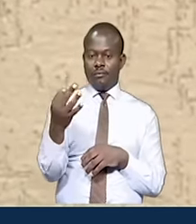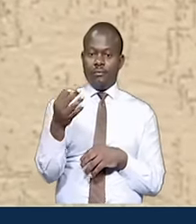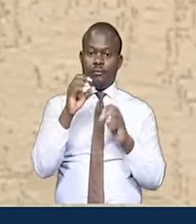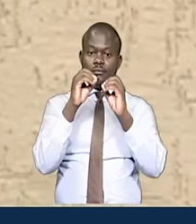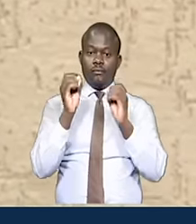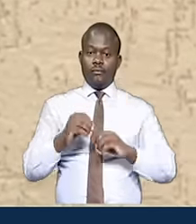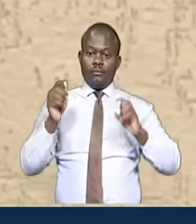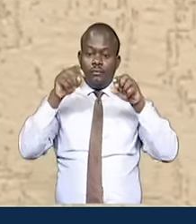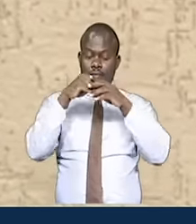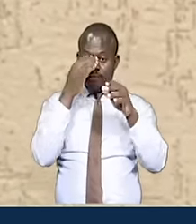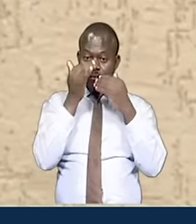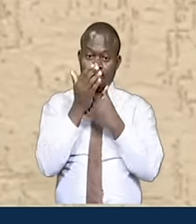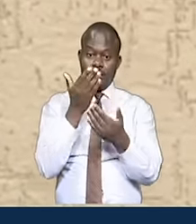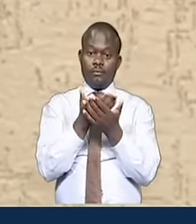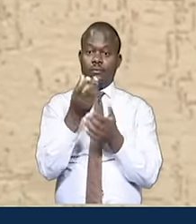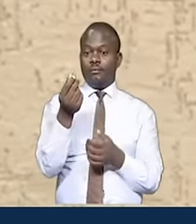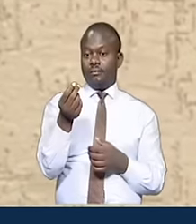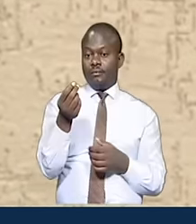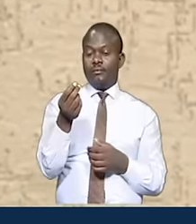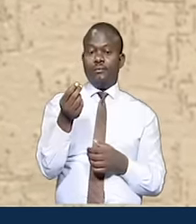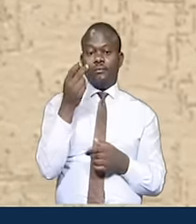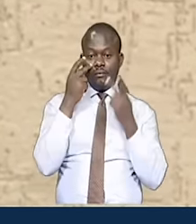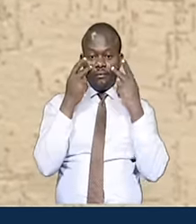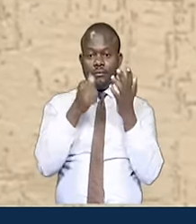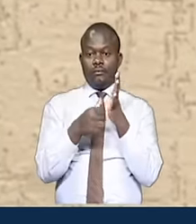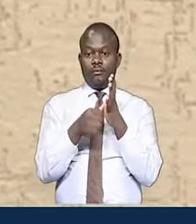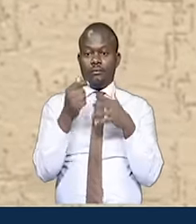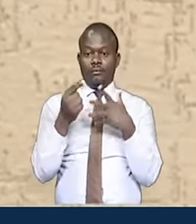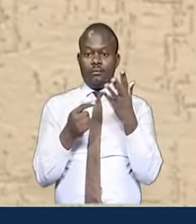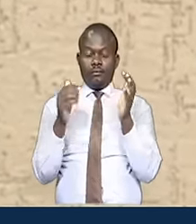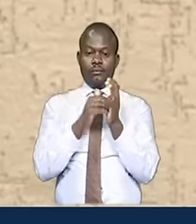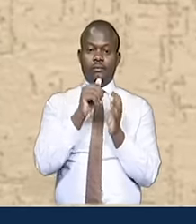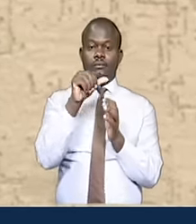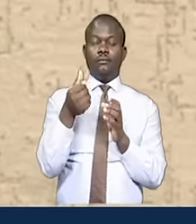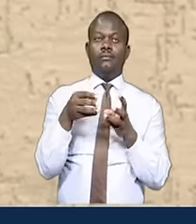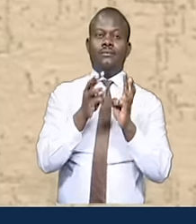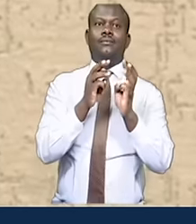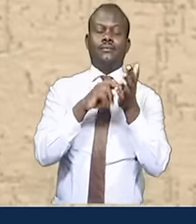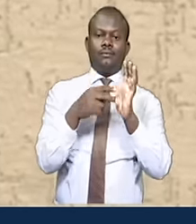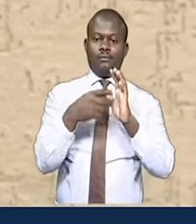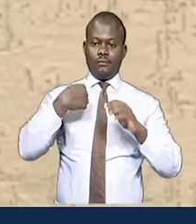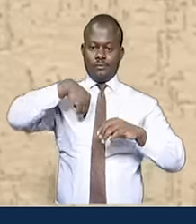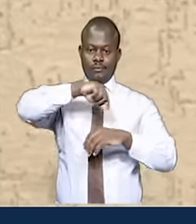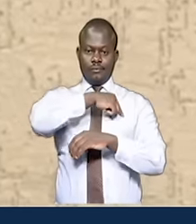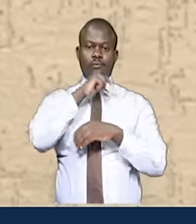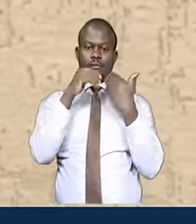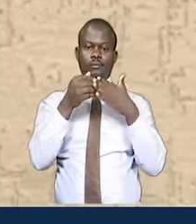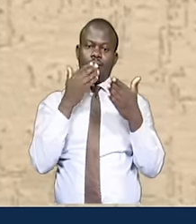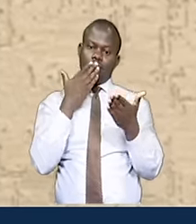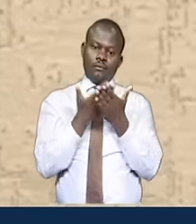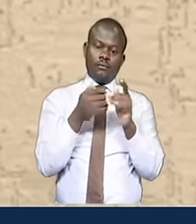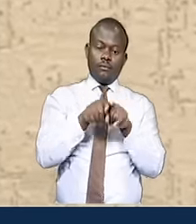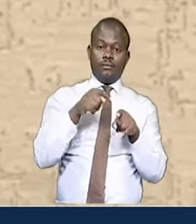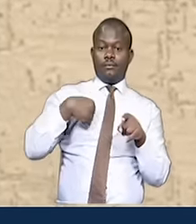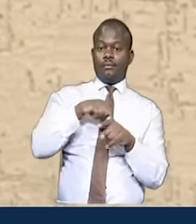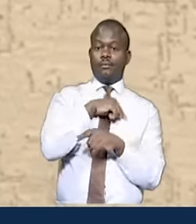haramukira abantu baza gusaba amafaranga adahari ubumva ari ikibazo ikindi mu buryo by'imishinga yacu ntigenda neza kuko natwe